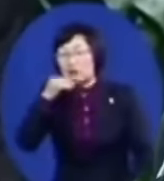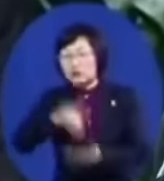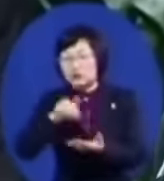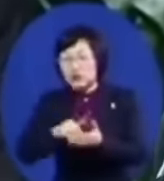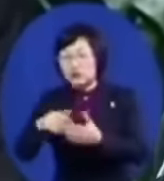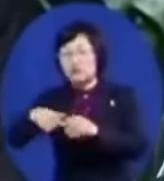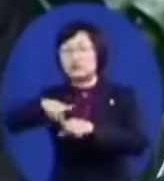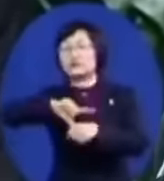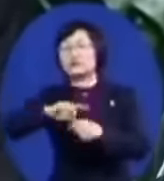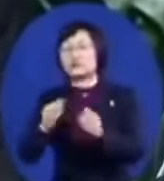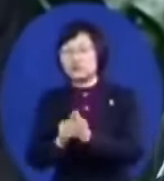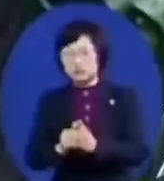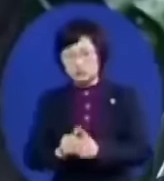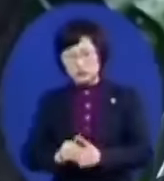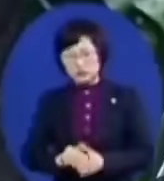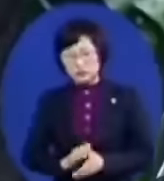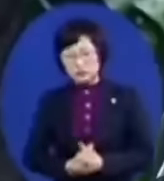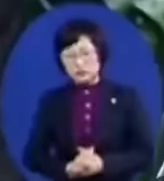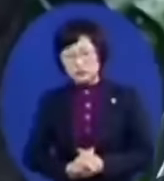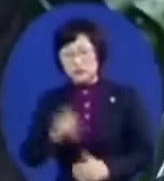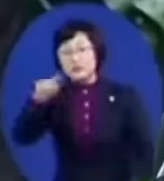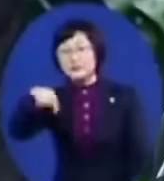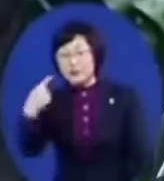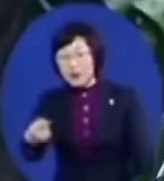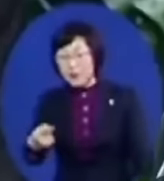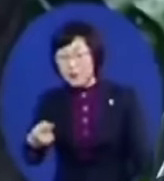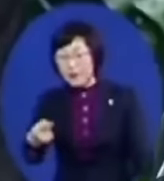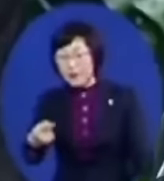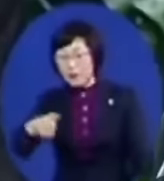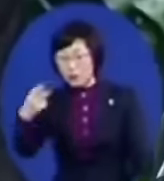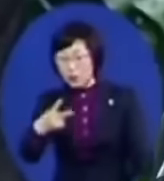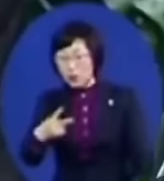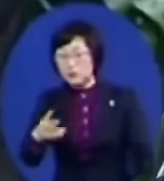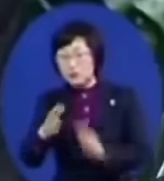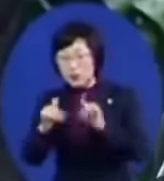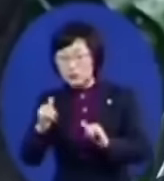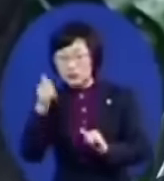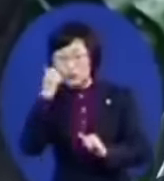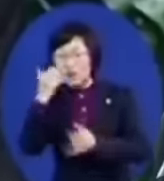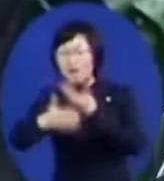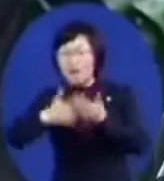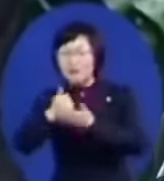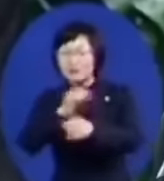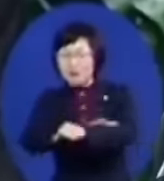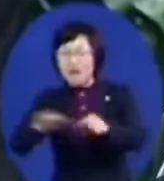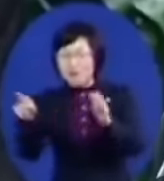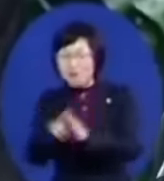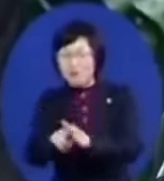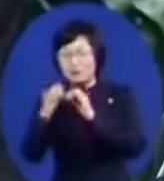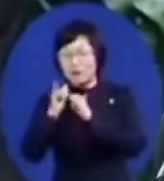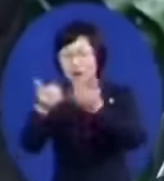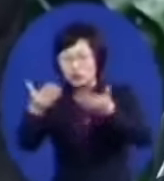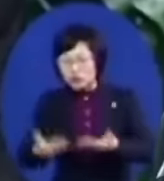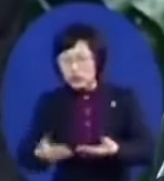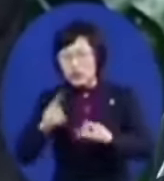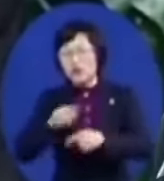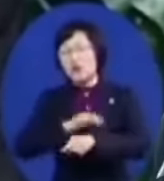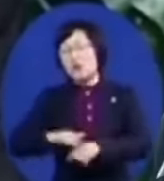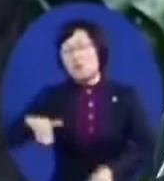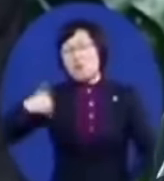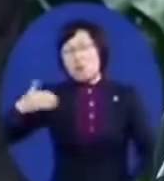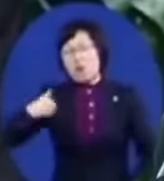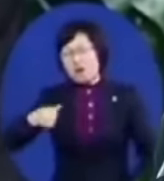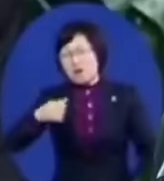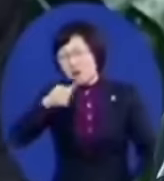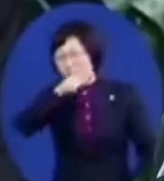늦었습니다. 그 다음 종류의 사람은 하나님을 잘 믿으나 상 주시는 것을 모르고 평생에